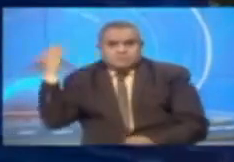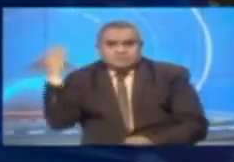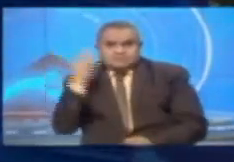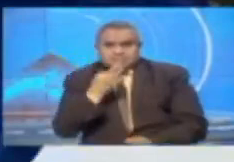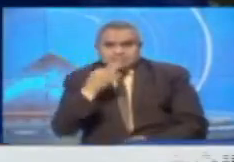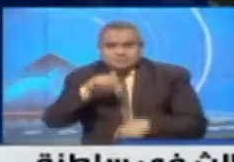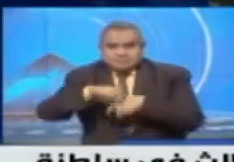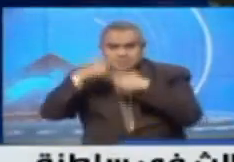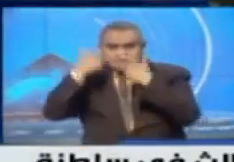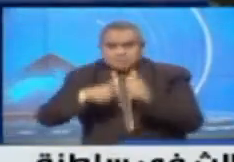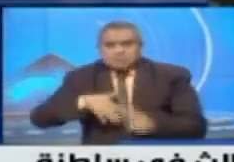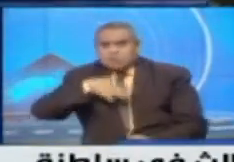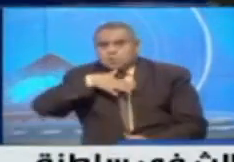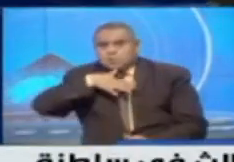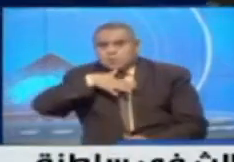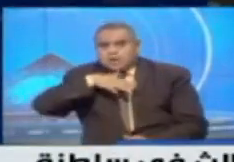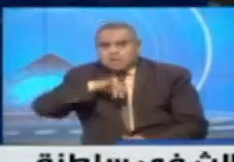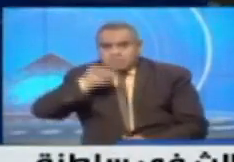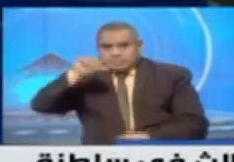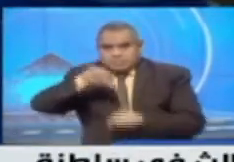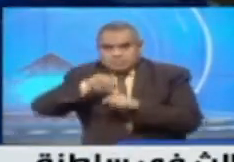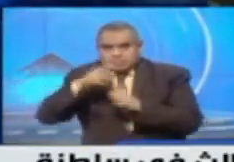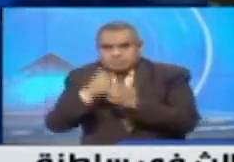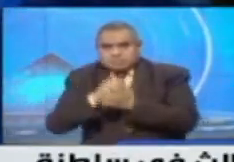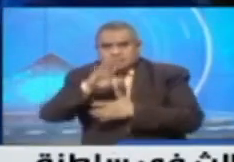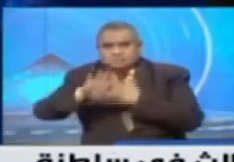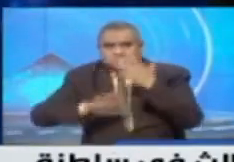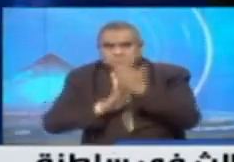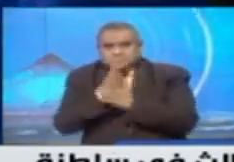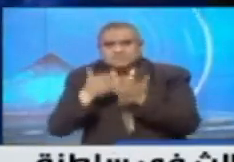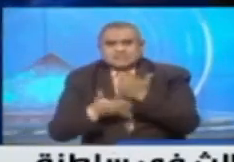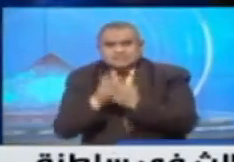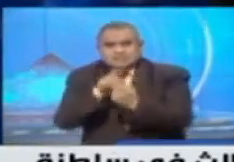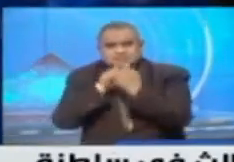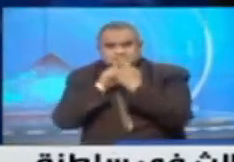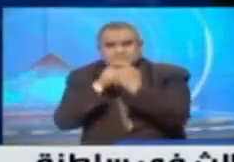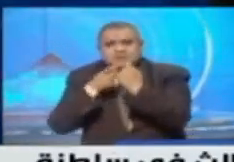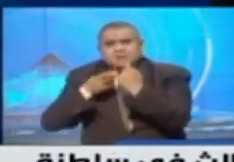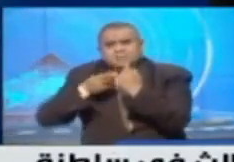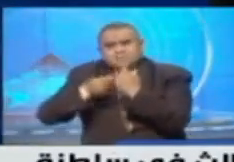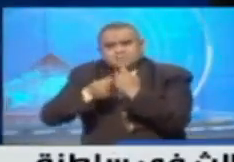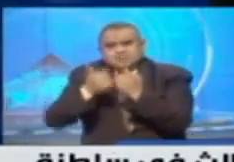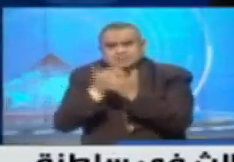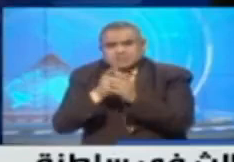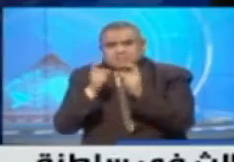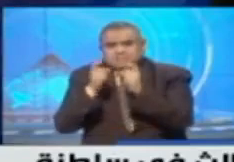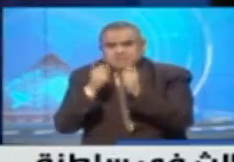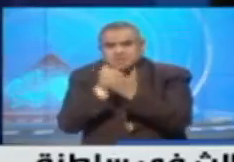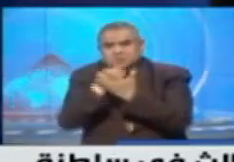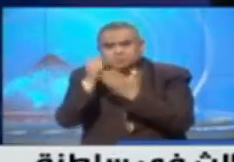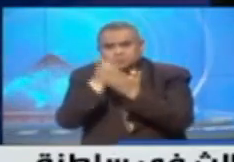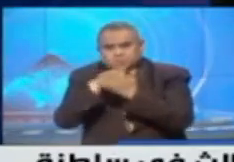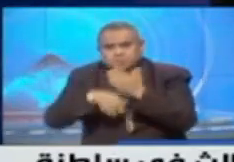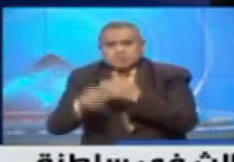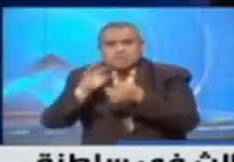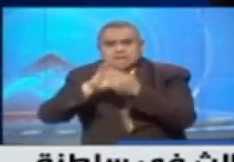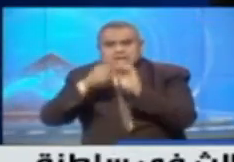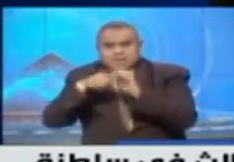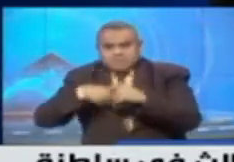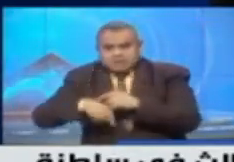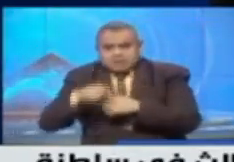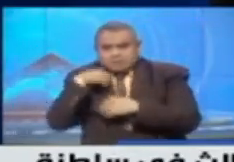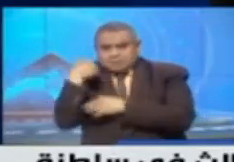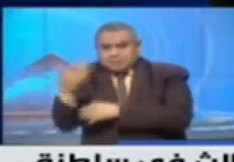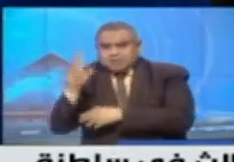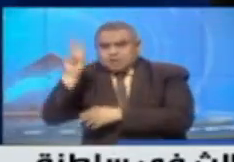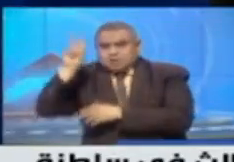الوزاري الثالث في سلطنة عمان حول مقاومة مضادات الميكروبات، تمهيدا للدورة القادمة للجمعية العامة